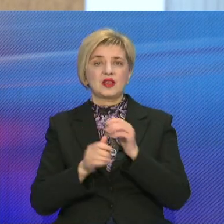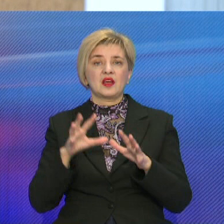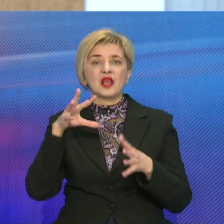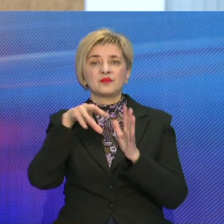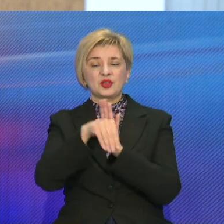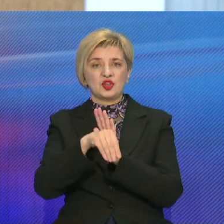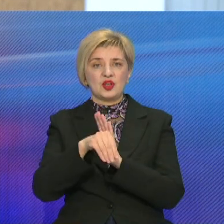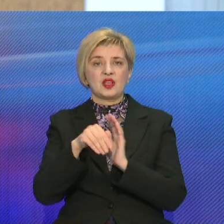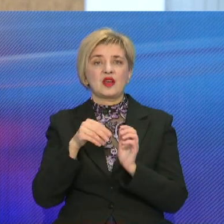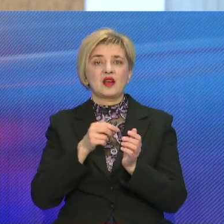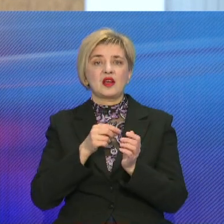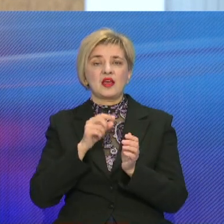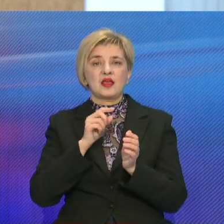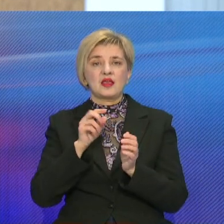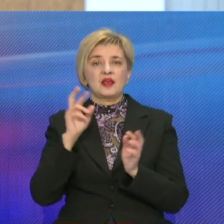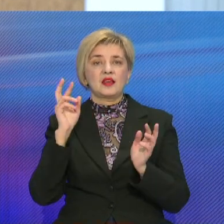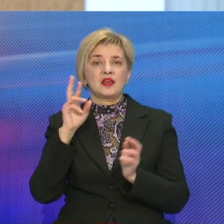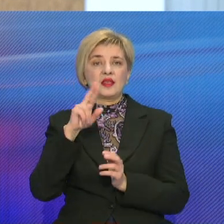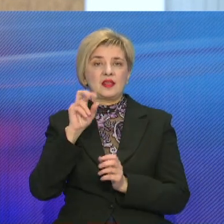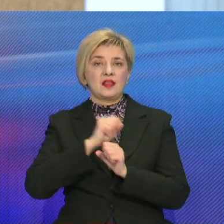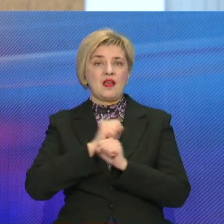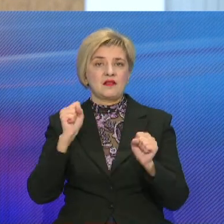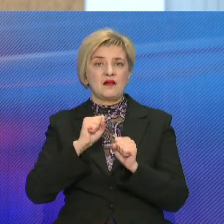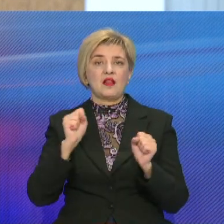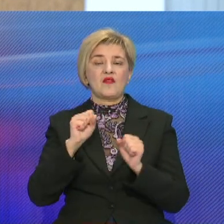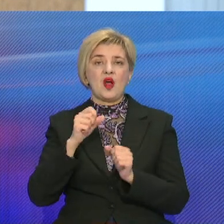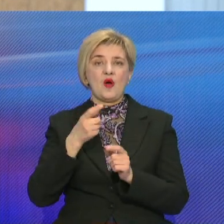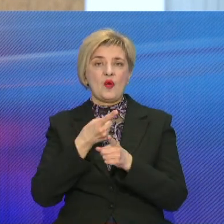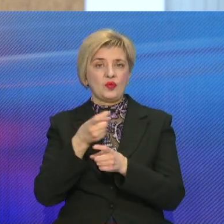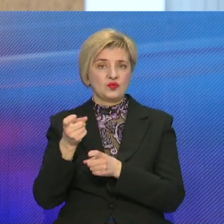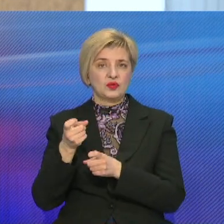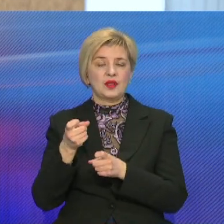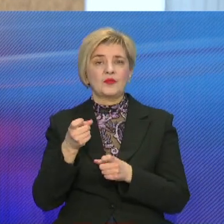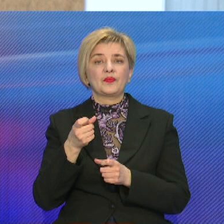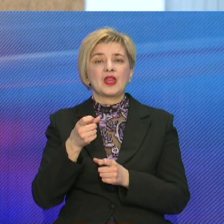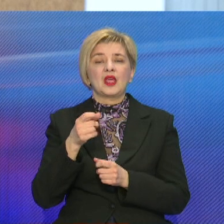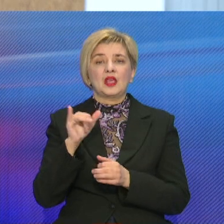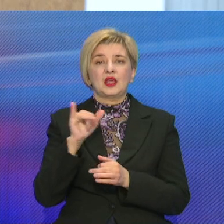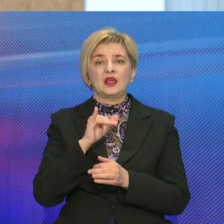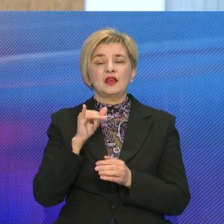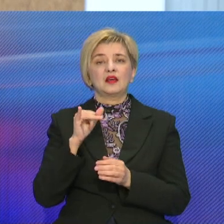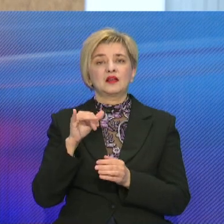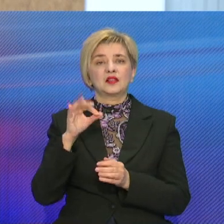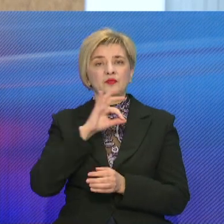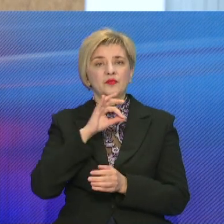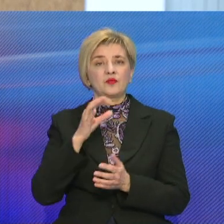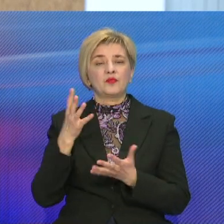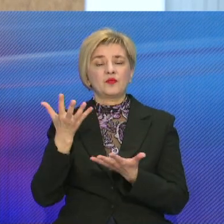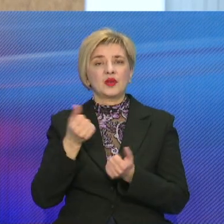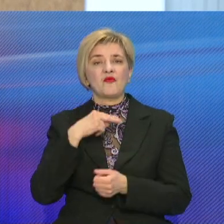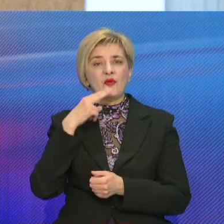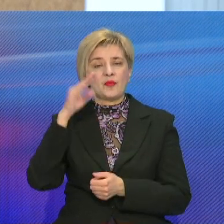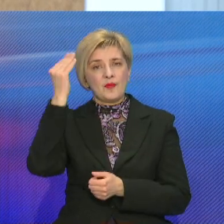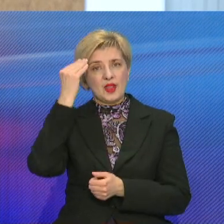молодыми людьми, узнаем их мнение и, можно сказать, руководствуемся при принятии тех или иных решений,